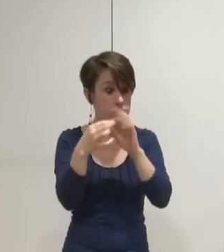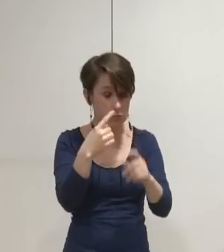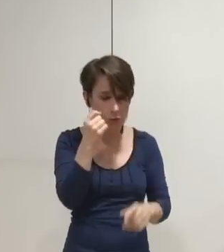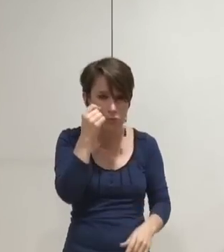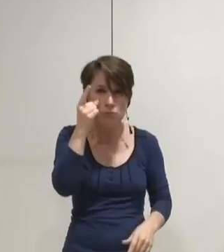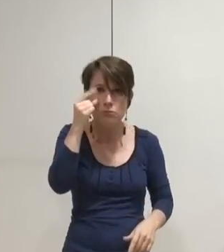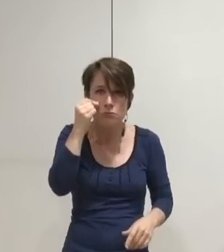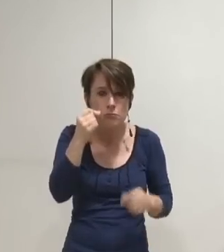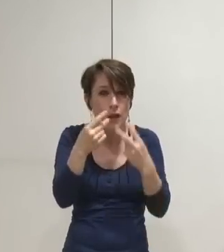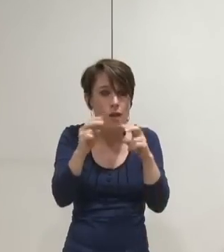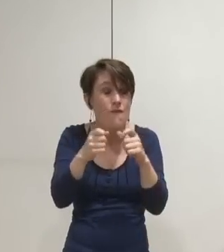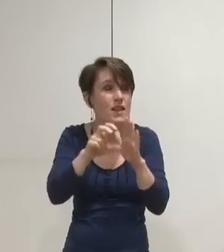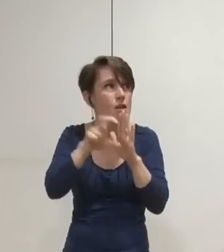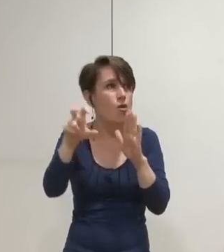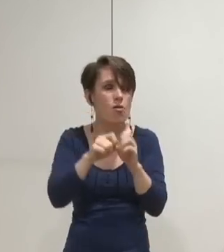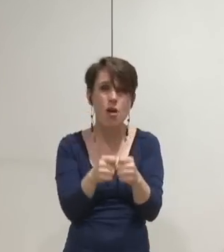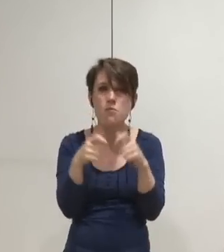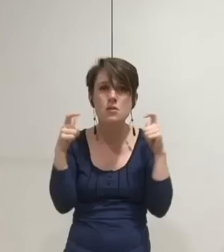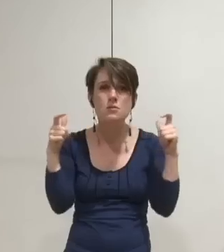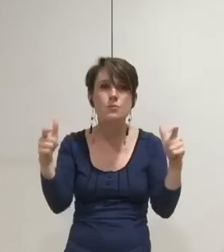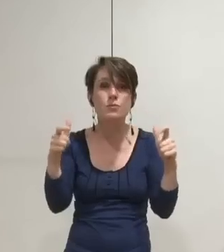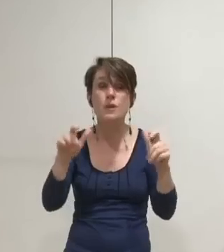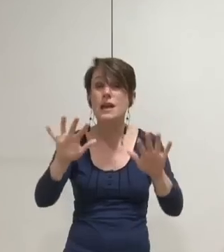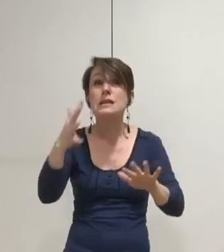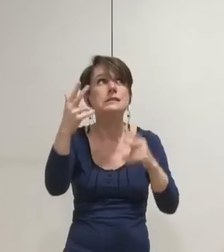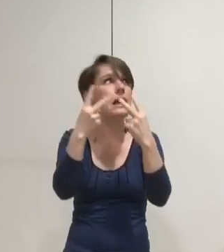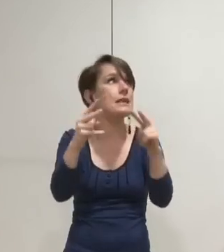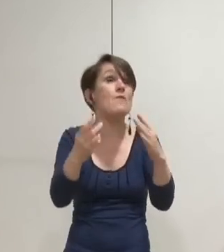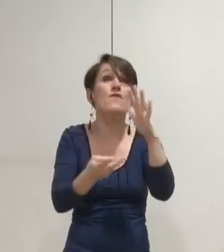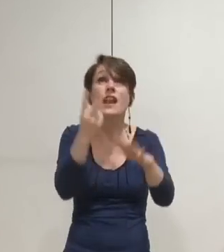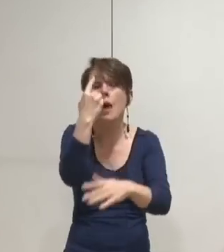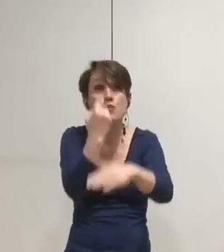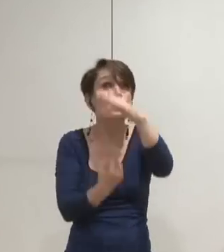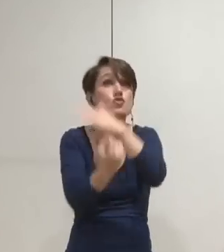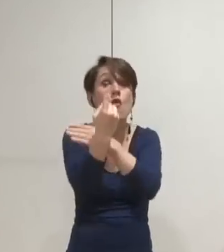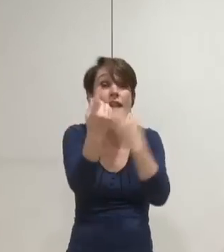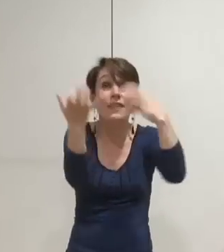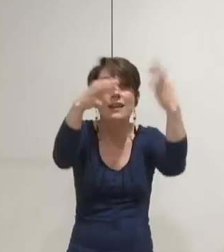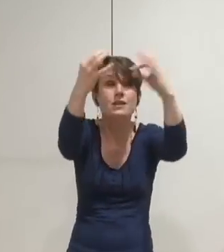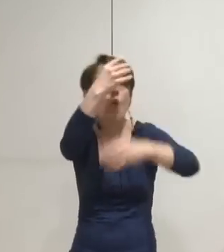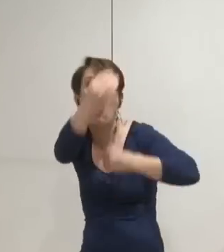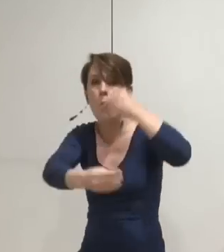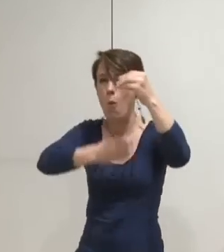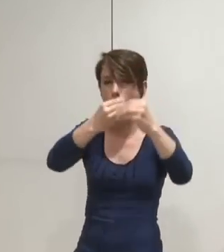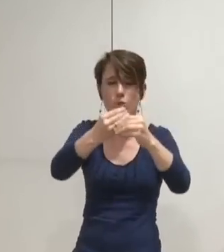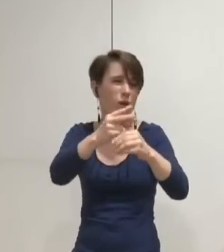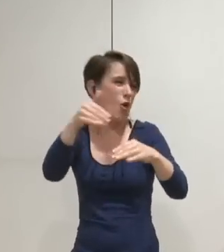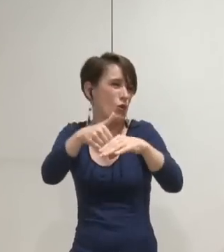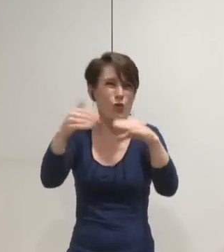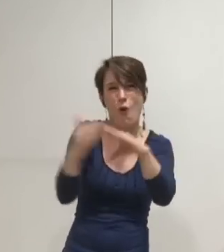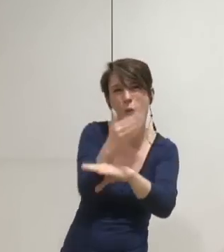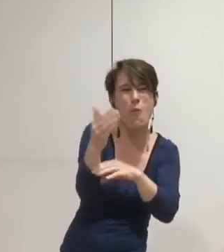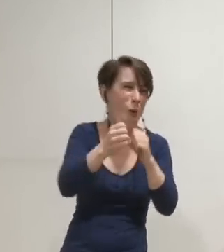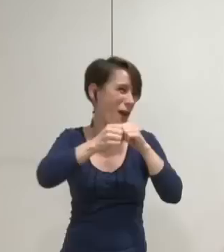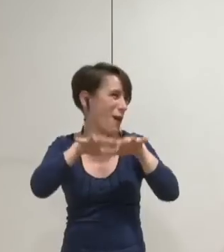Grenoble qui passe pour la 5è ville la plus novatrice au monde qui est une grande ville à la pointe de plein de progrès et on se